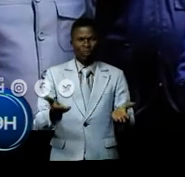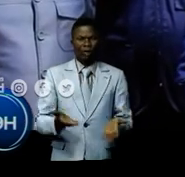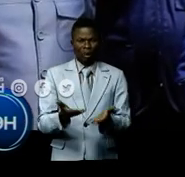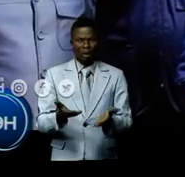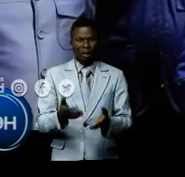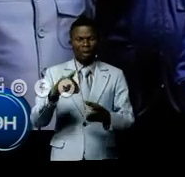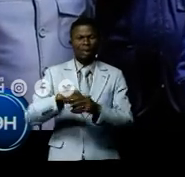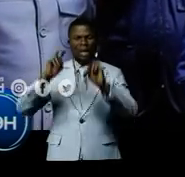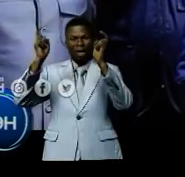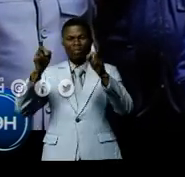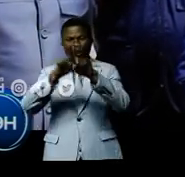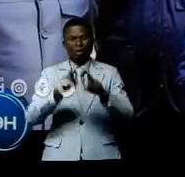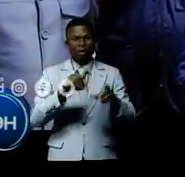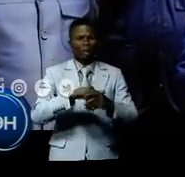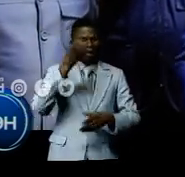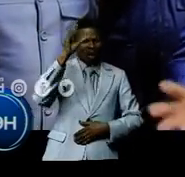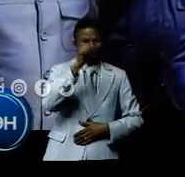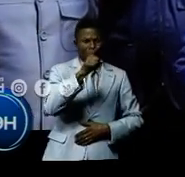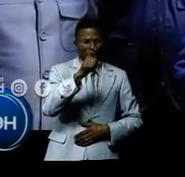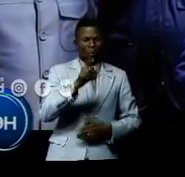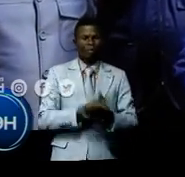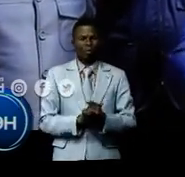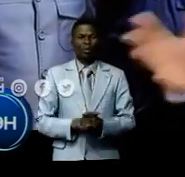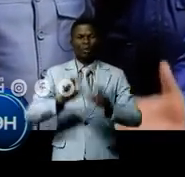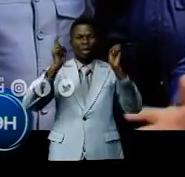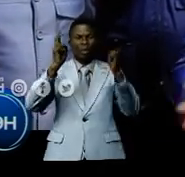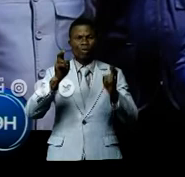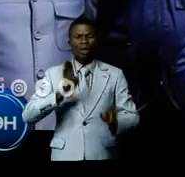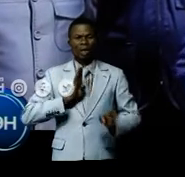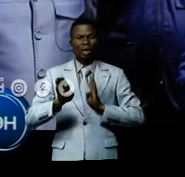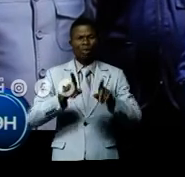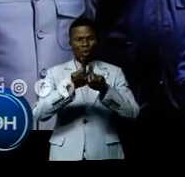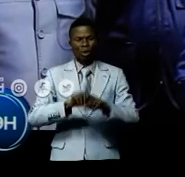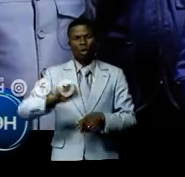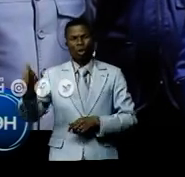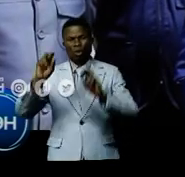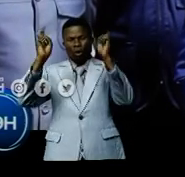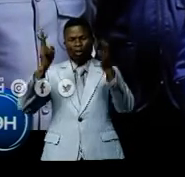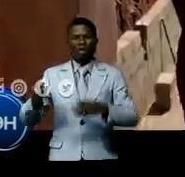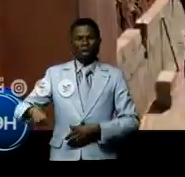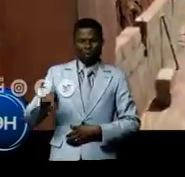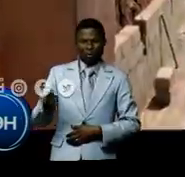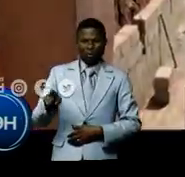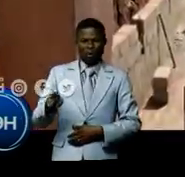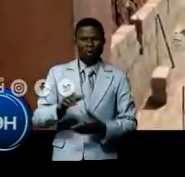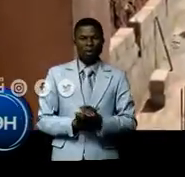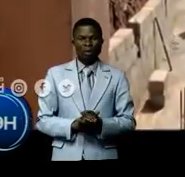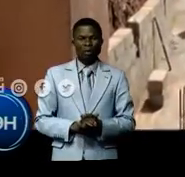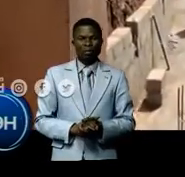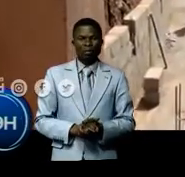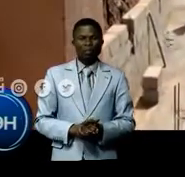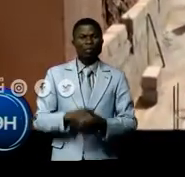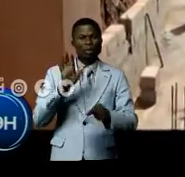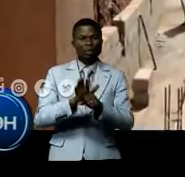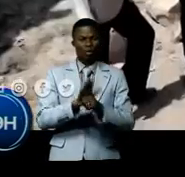dans la ville de l'Ituri et dans la ville de Bounia et dans d'autres villes de la province. Notons que ces